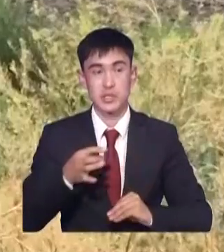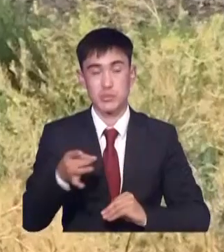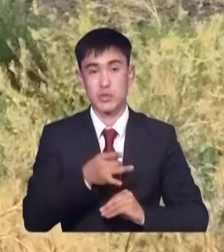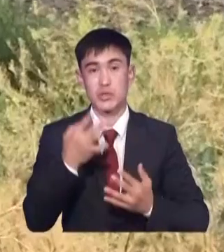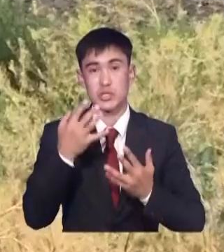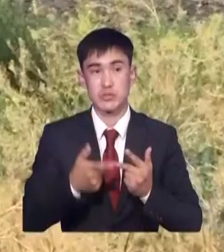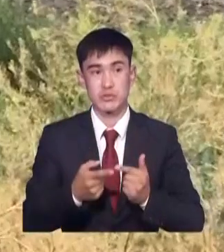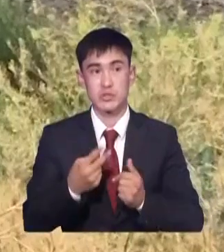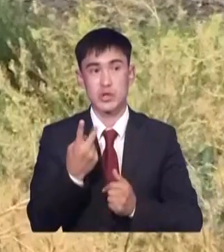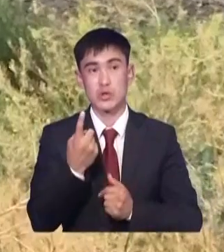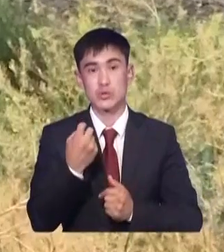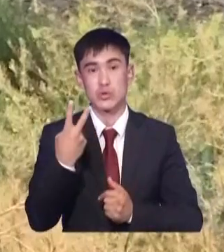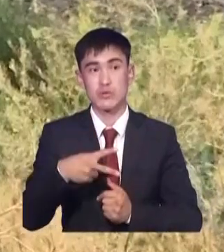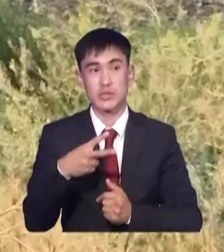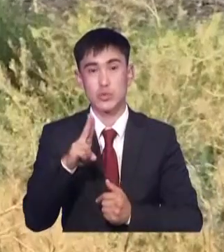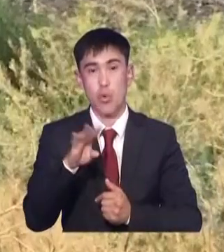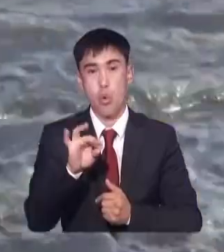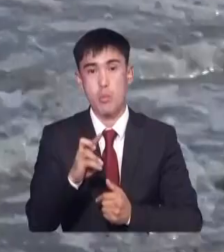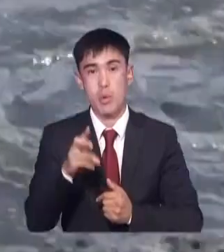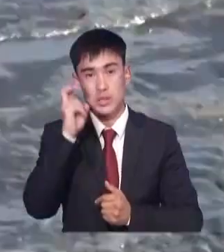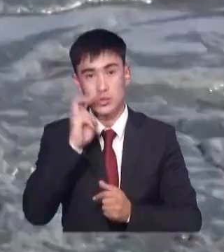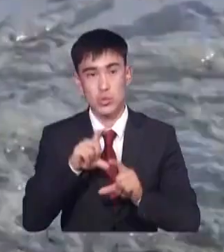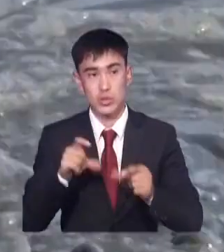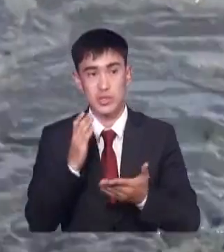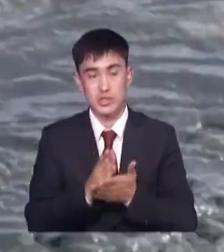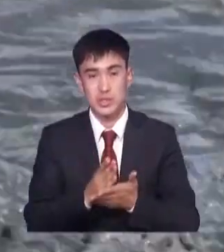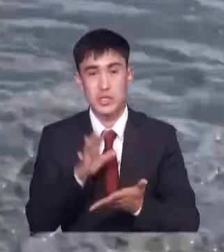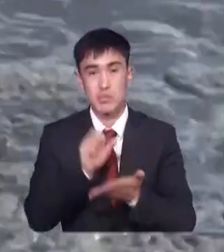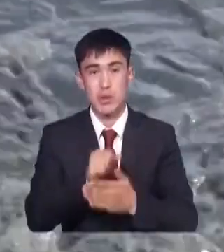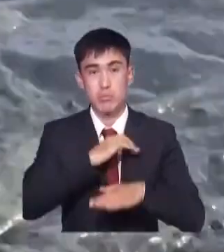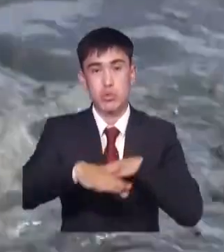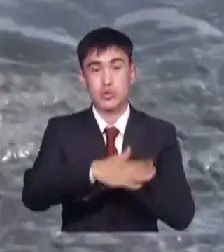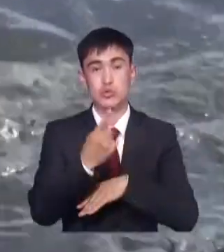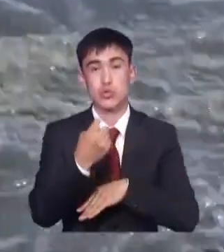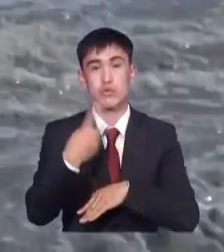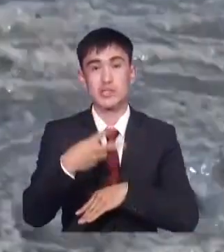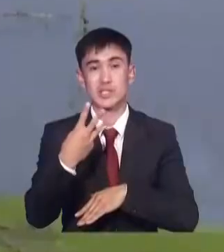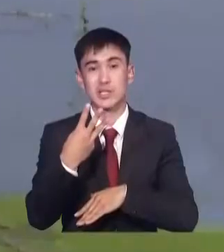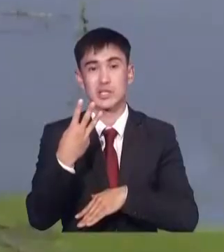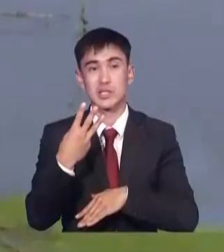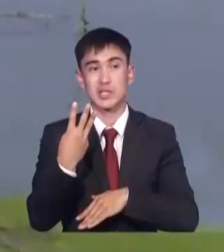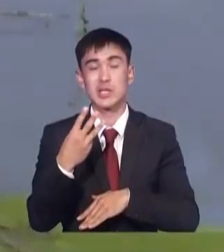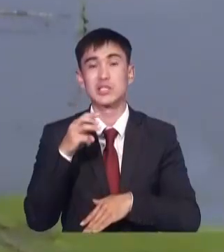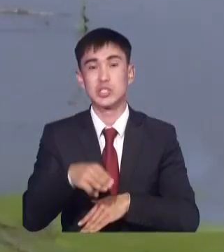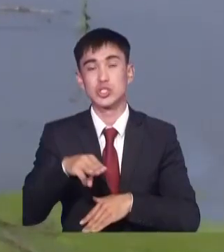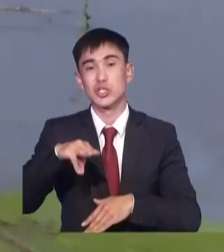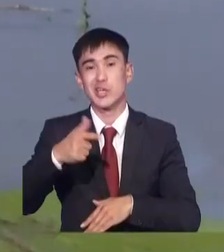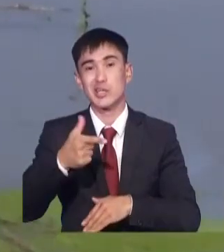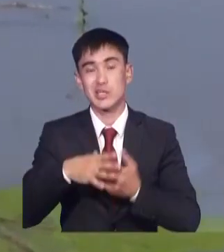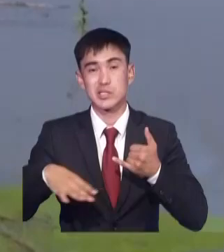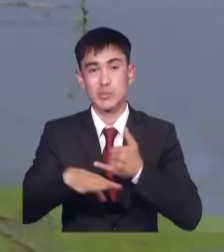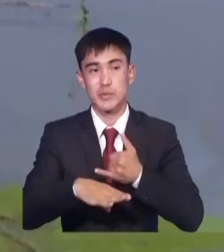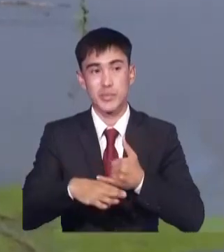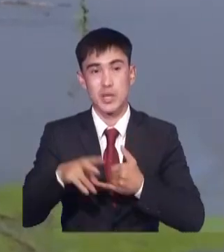районе насчитывается около 120 коммунальных отстойников. Они занимают площадь в 123 тысячи гектаров. Собранные канализационные